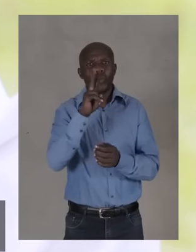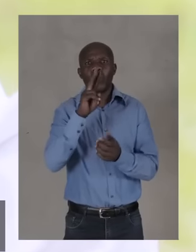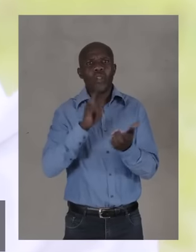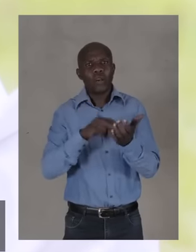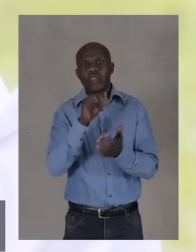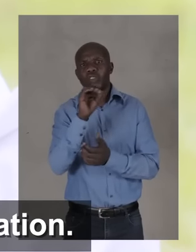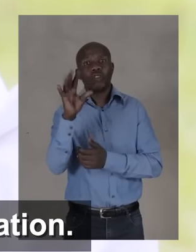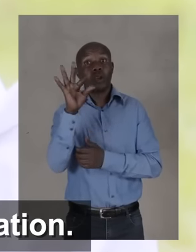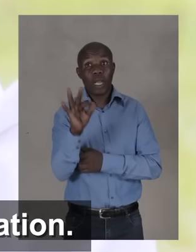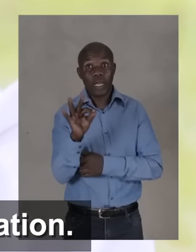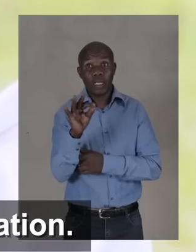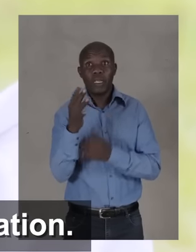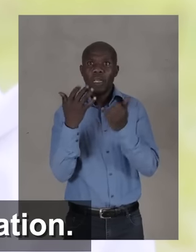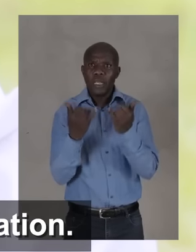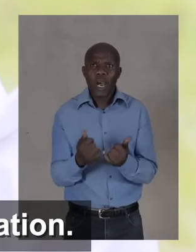2009